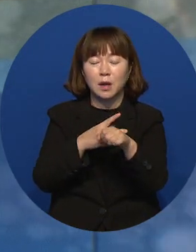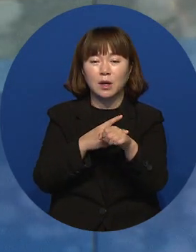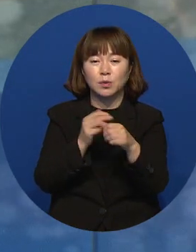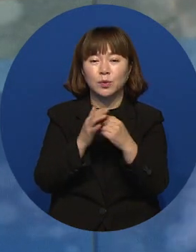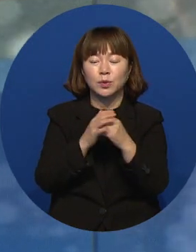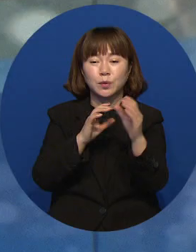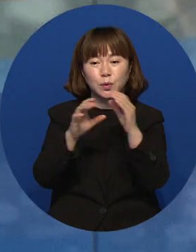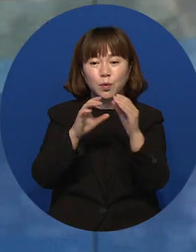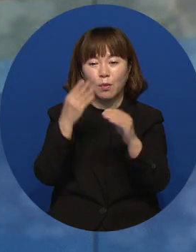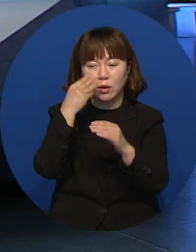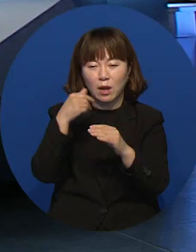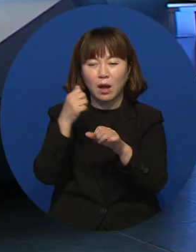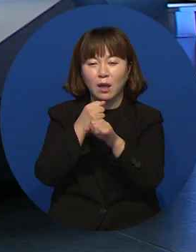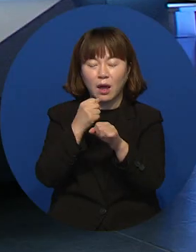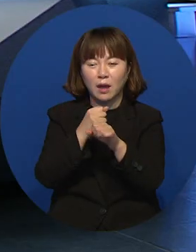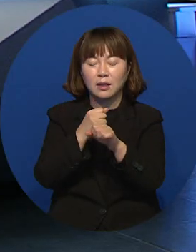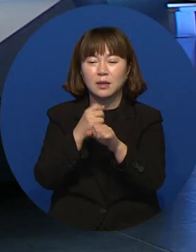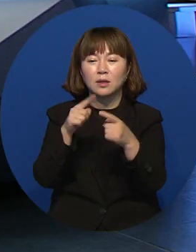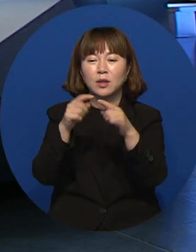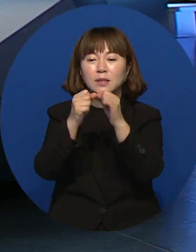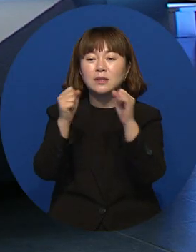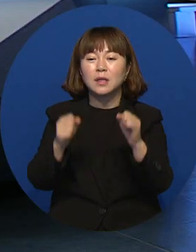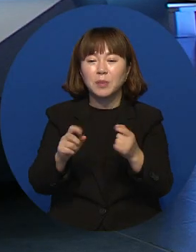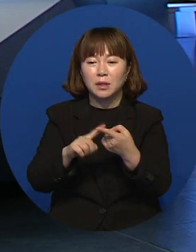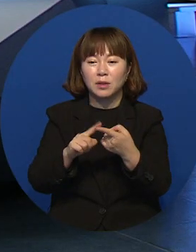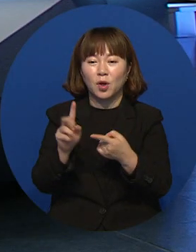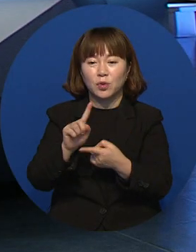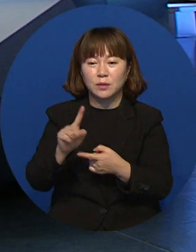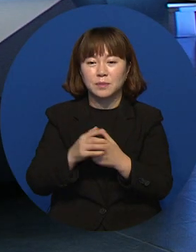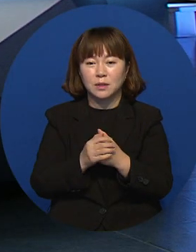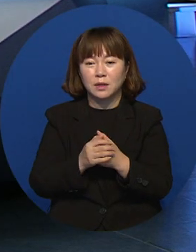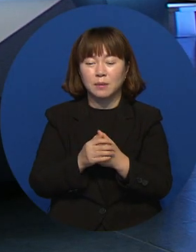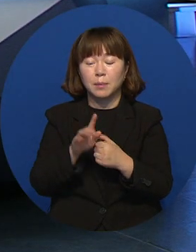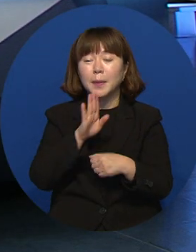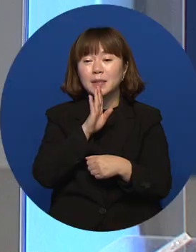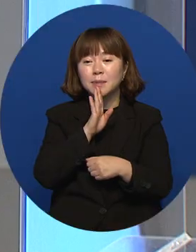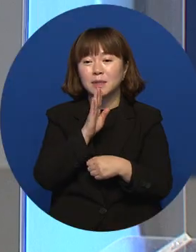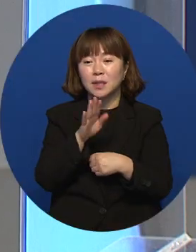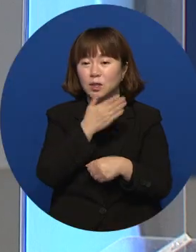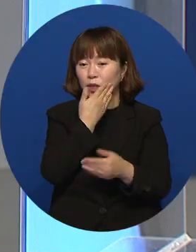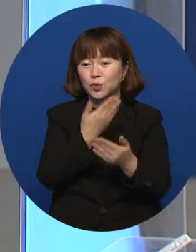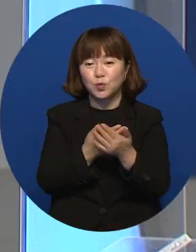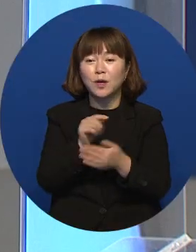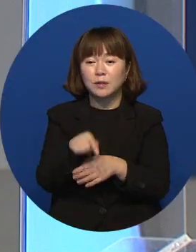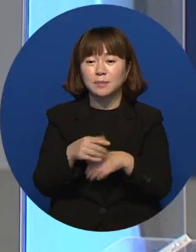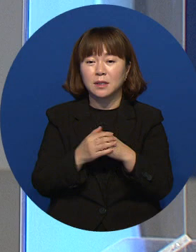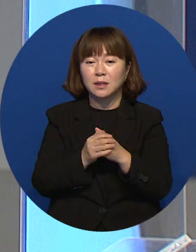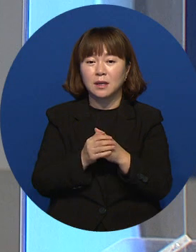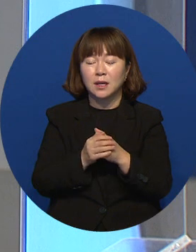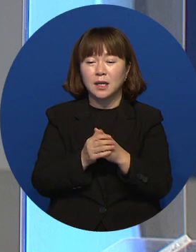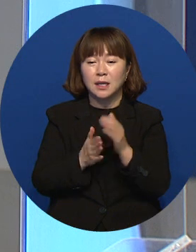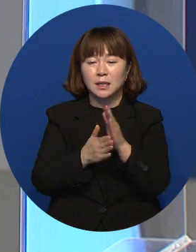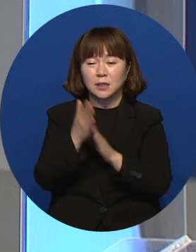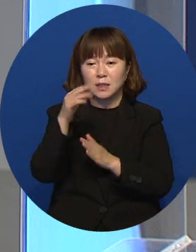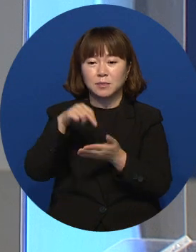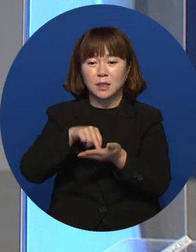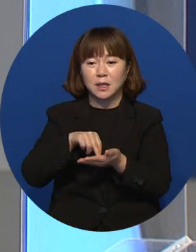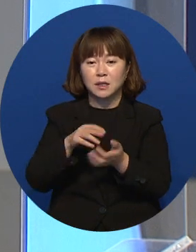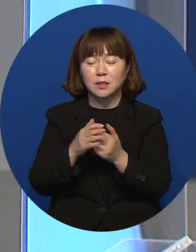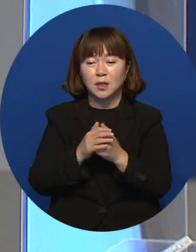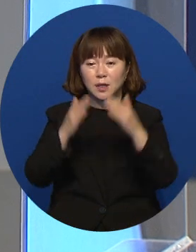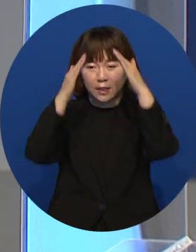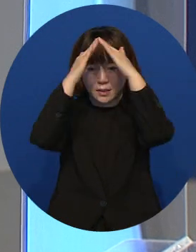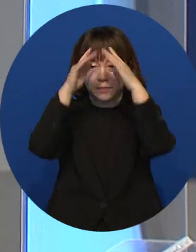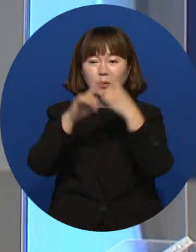아주 좋은 말씀을 해주셨는데 통해 찾을까 가지 않게 굉장히 중요한 상태구요 저희 도시에서도 채 팩트를 그동안 사실은 해